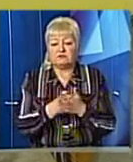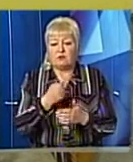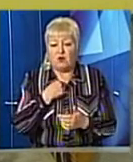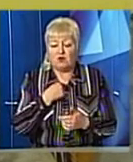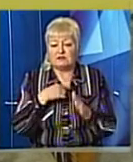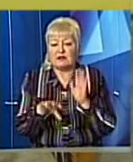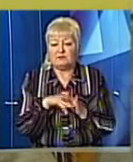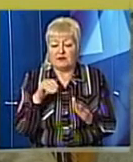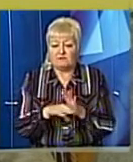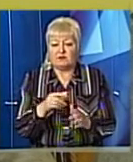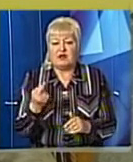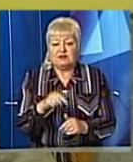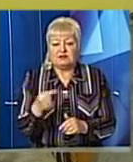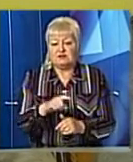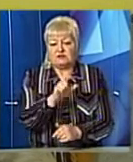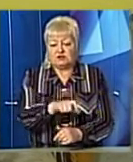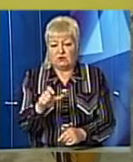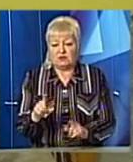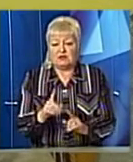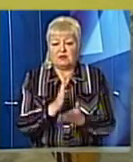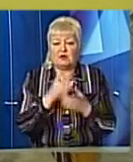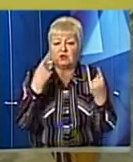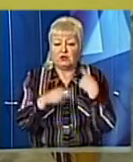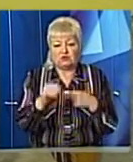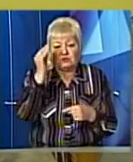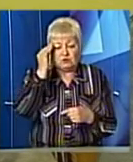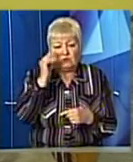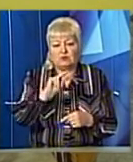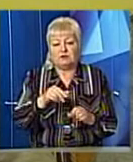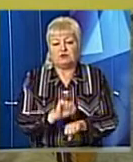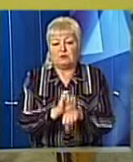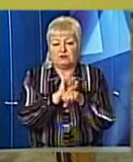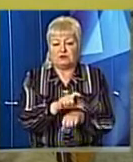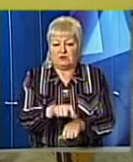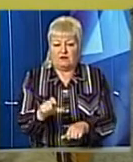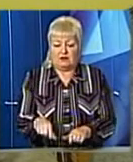неповага до тисяч людей, які мають іншу думку, аніж протестувальники.